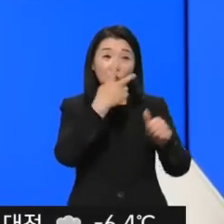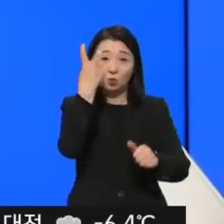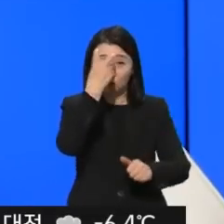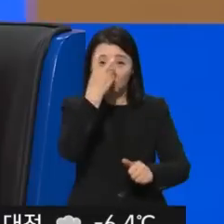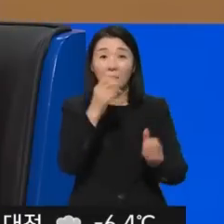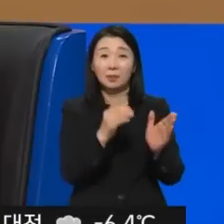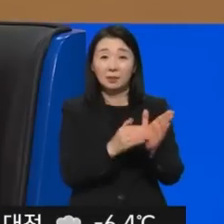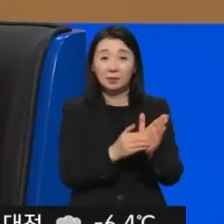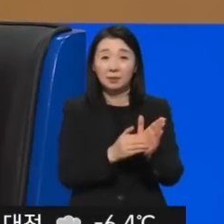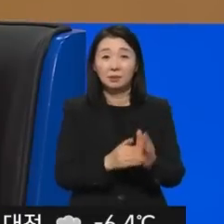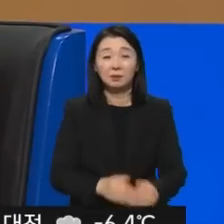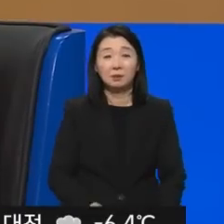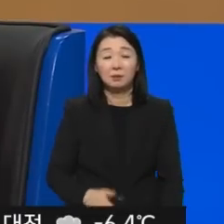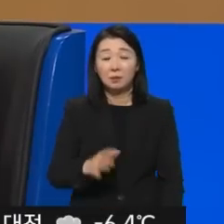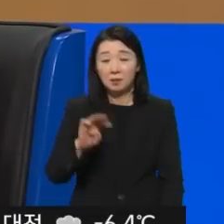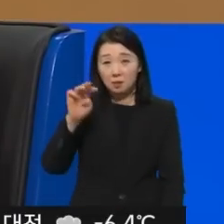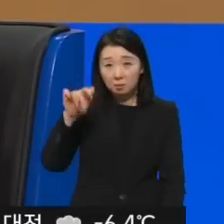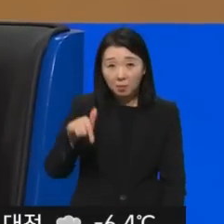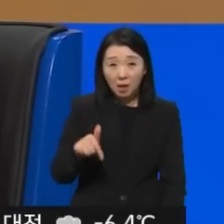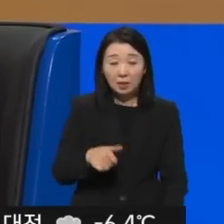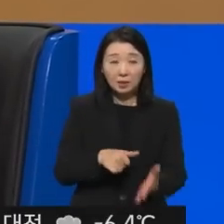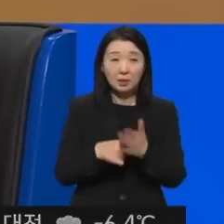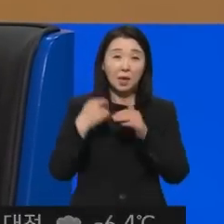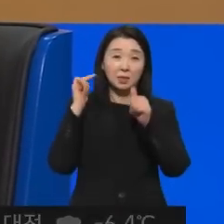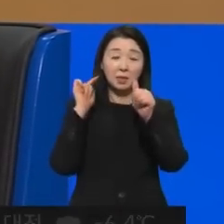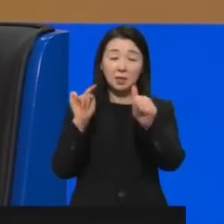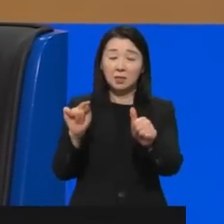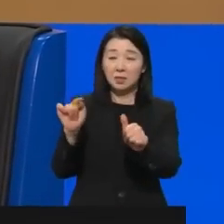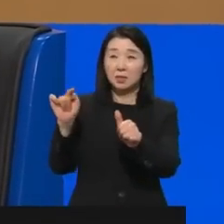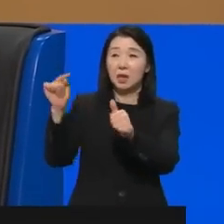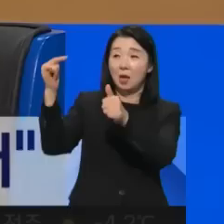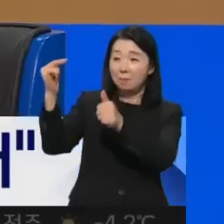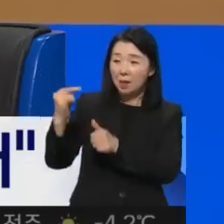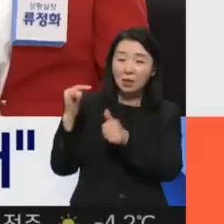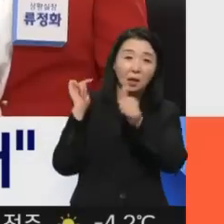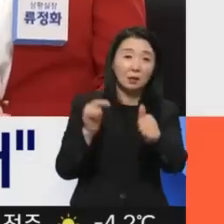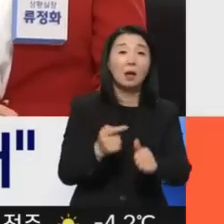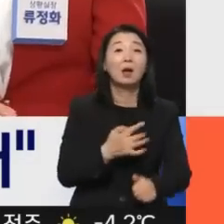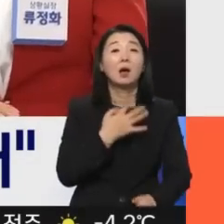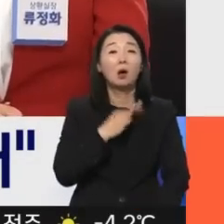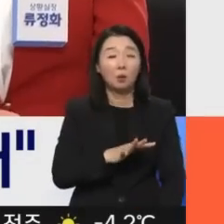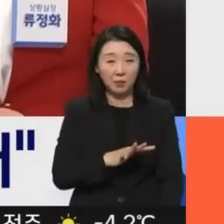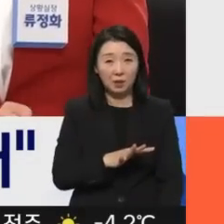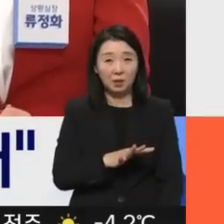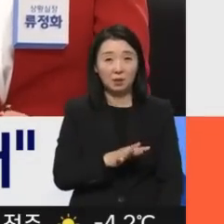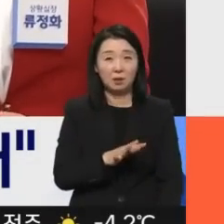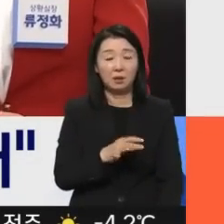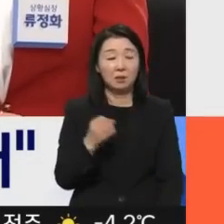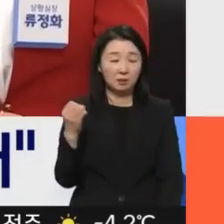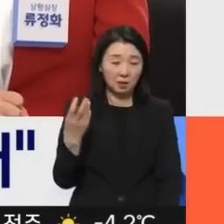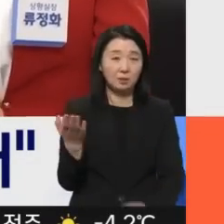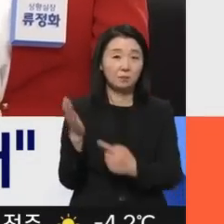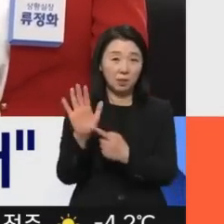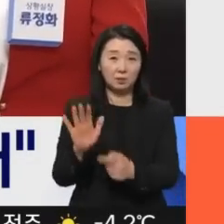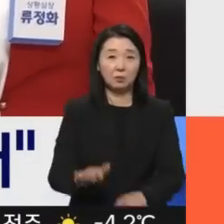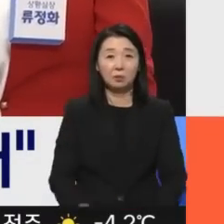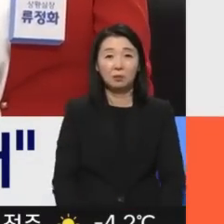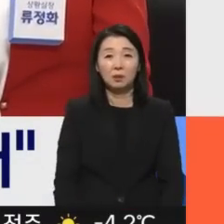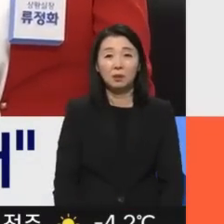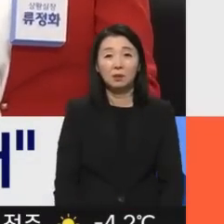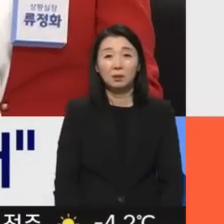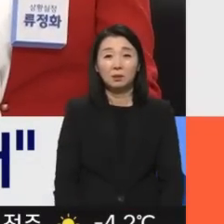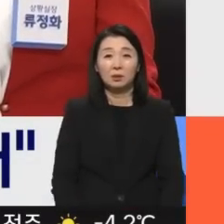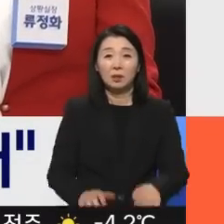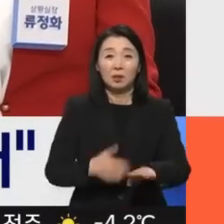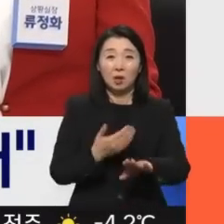있겠네요. 그렇습니다. 오늘 박 전 원장 삭제 지시를 받은 적도 내린 적도 없다. 이렇게 기존의 입장 다시 한번 밝혔는데요. 개혁된